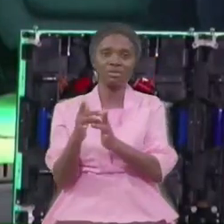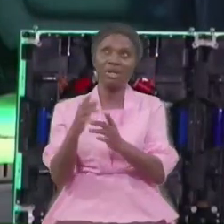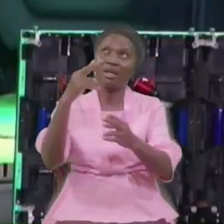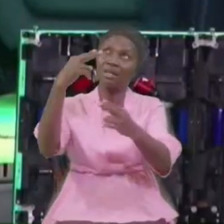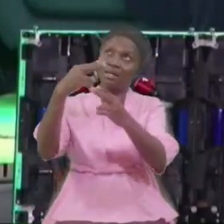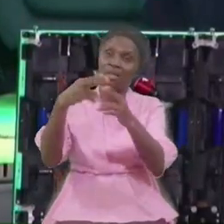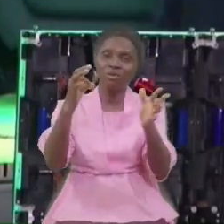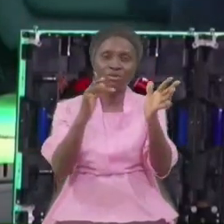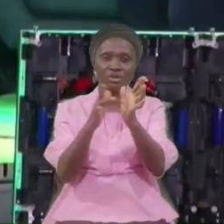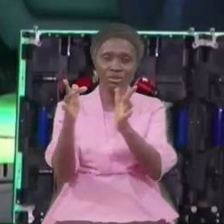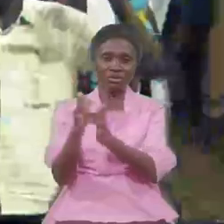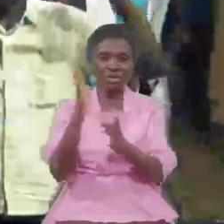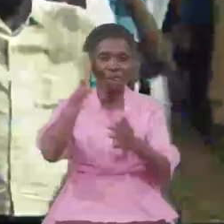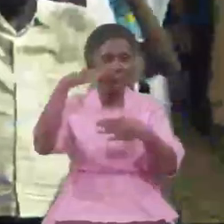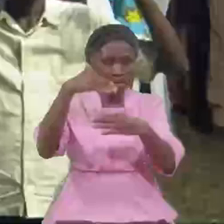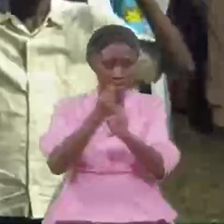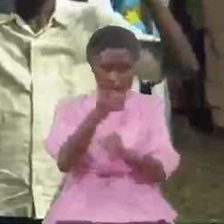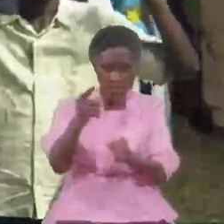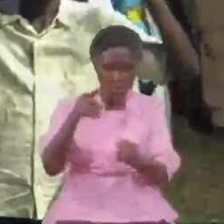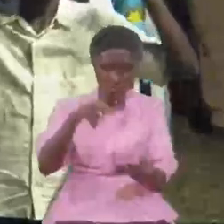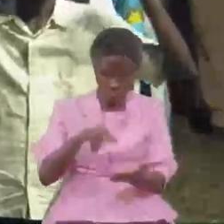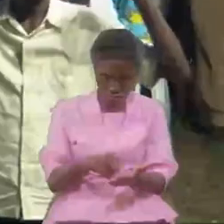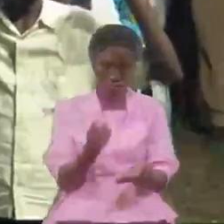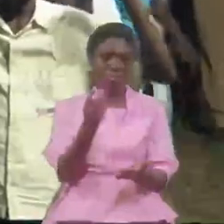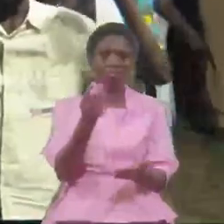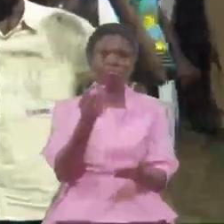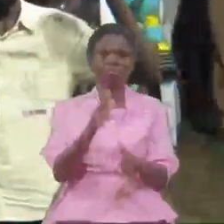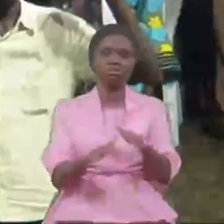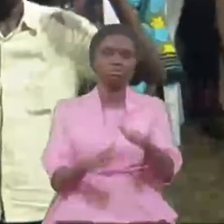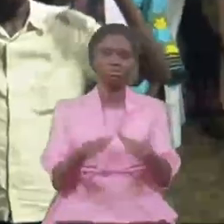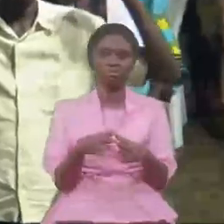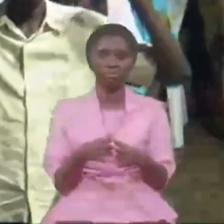ce nom-là va vous relever.